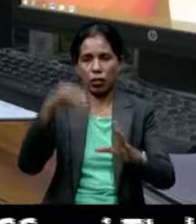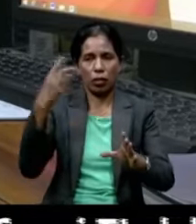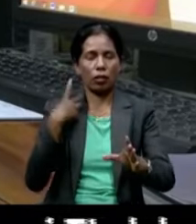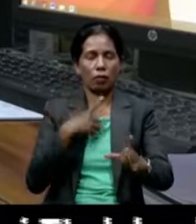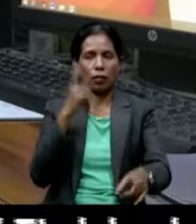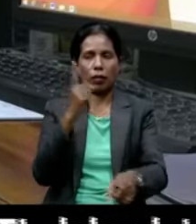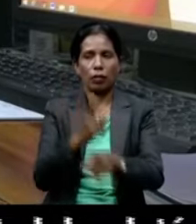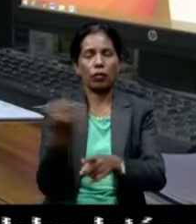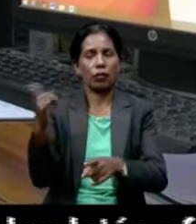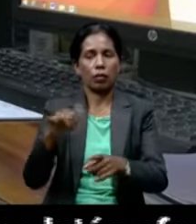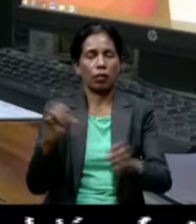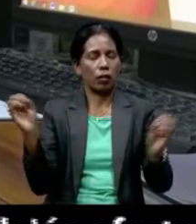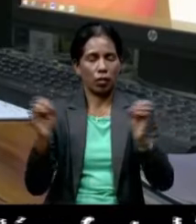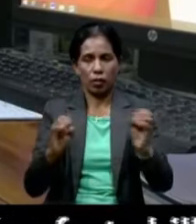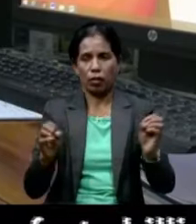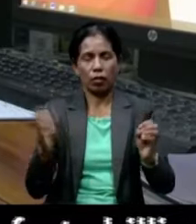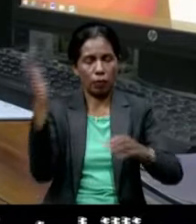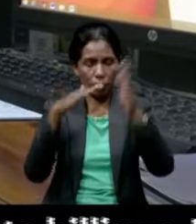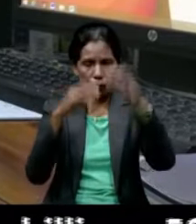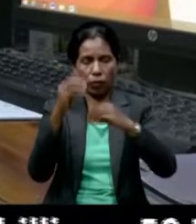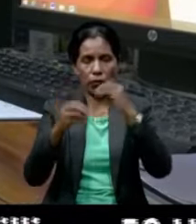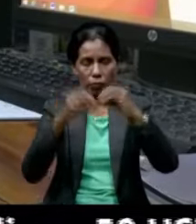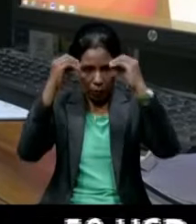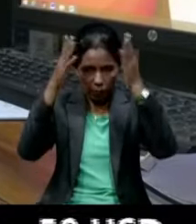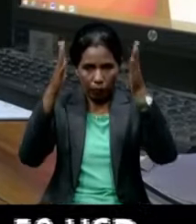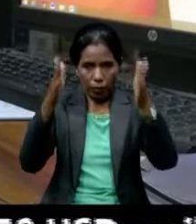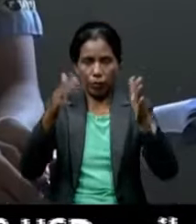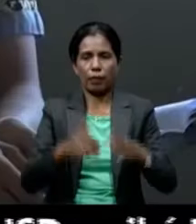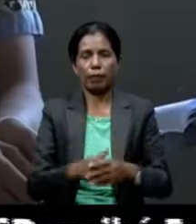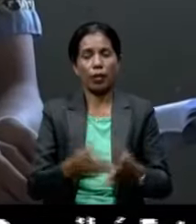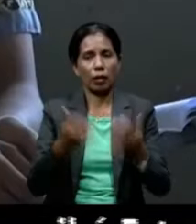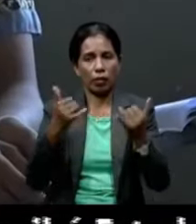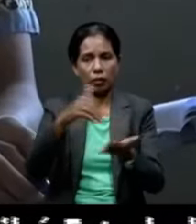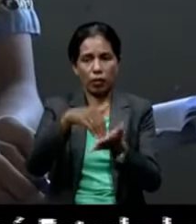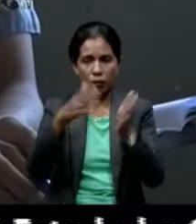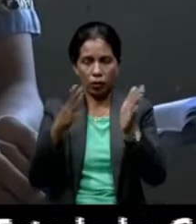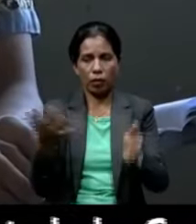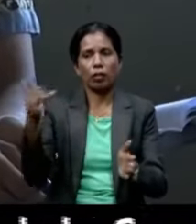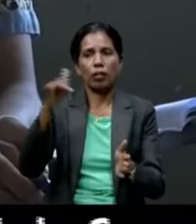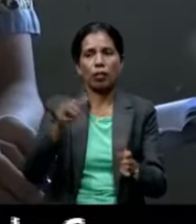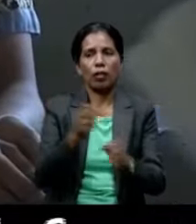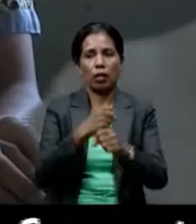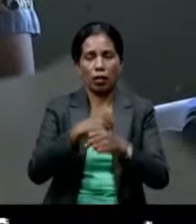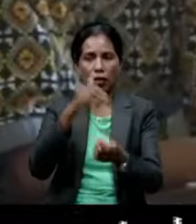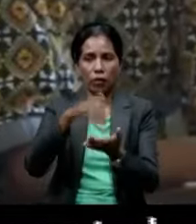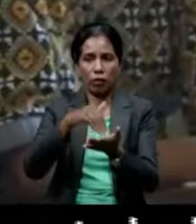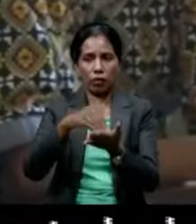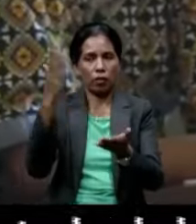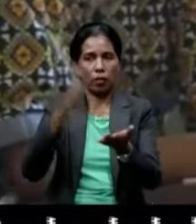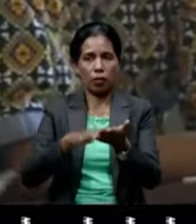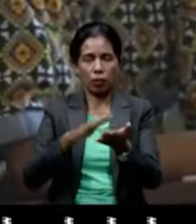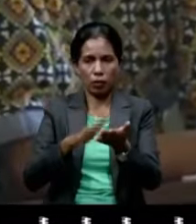lalo sira iya karik ami la iya la iya problem kono ba profesor dadang ne estudante sira ne be makalau hela estudu ya sekolah